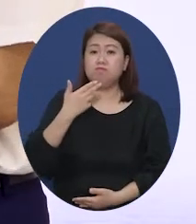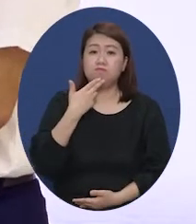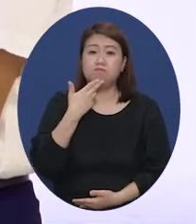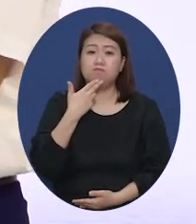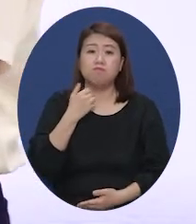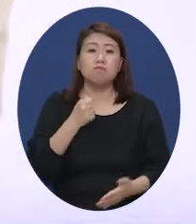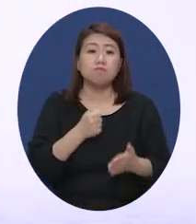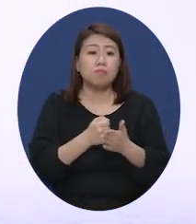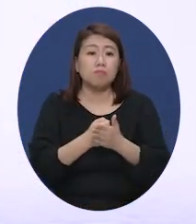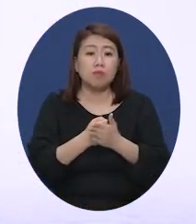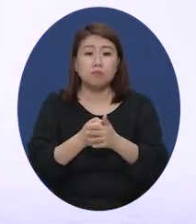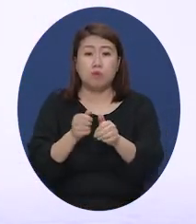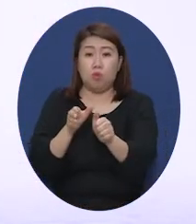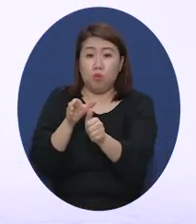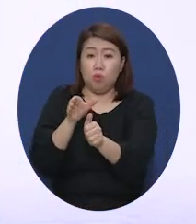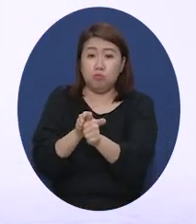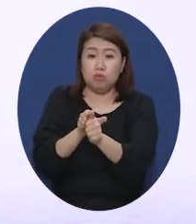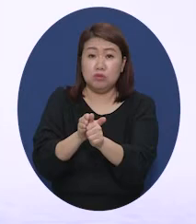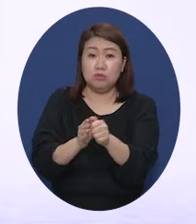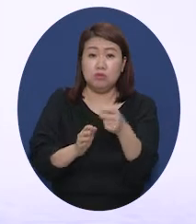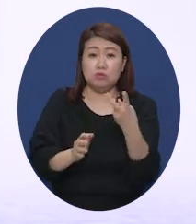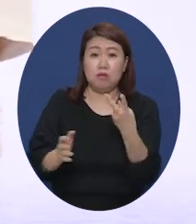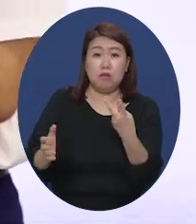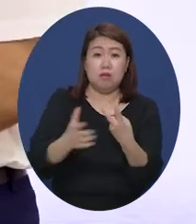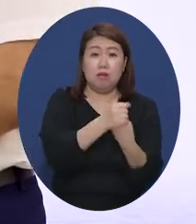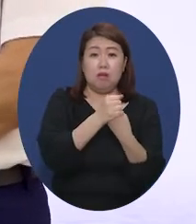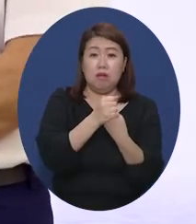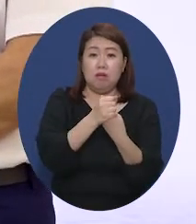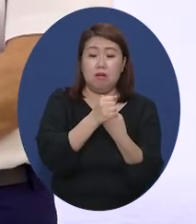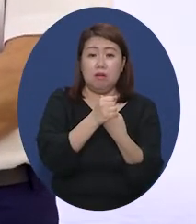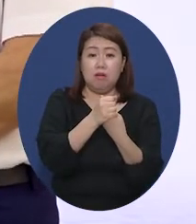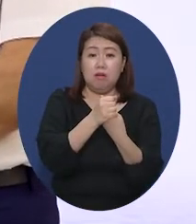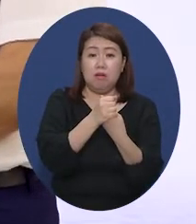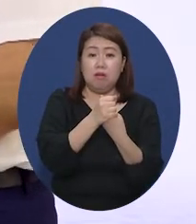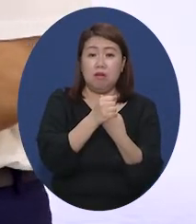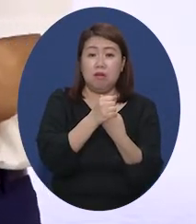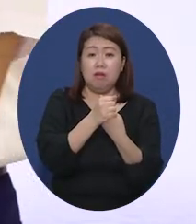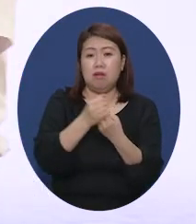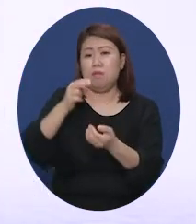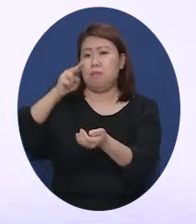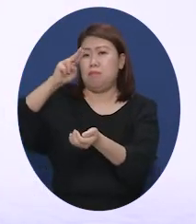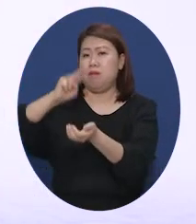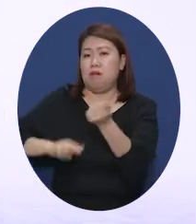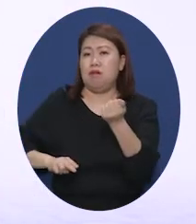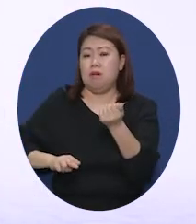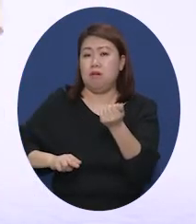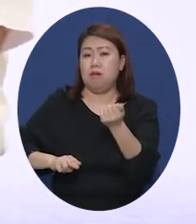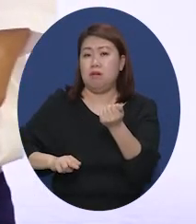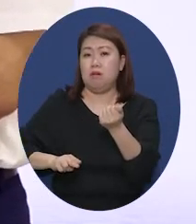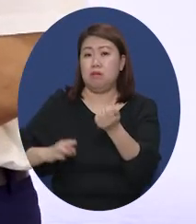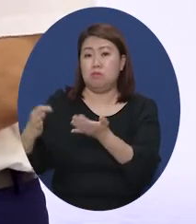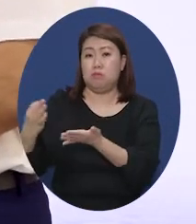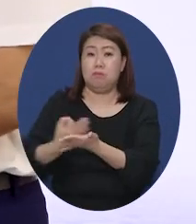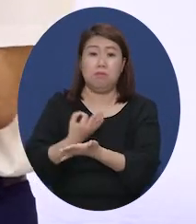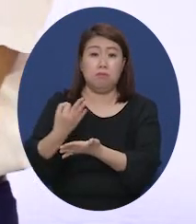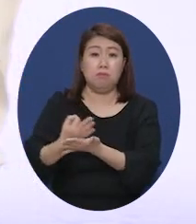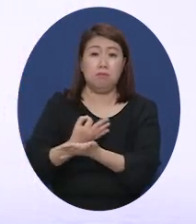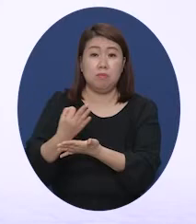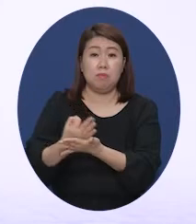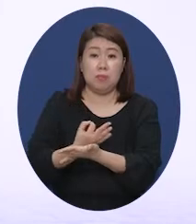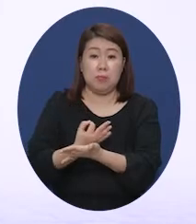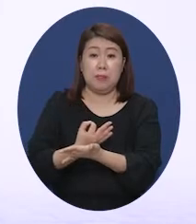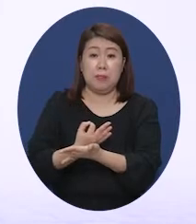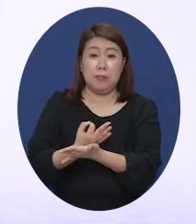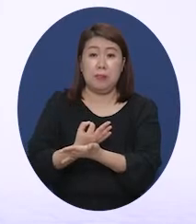없으니까 어떻게 합니까? 거북이 2마리를 잡습니다. 그래서 이걸 팝니다.